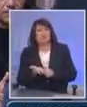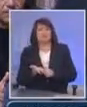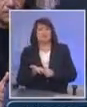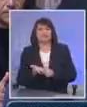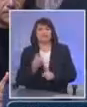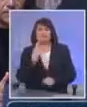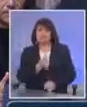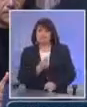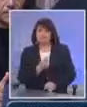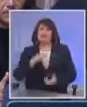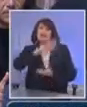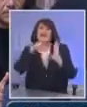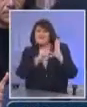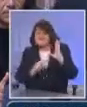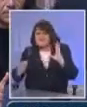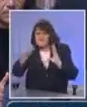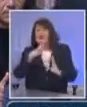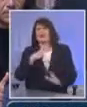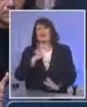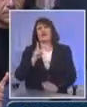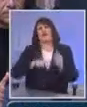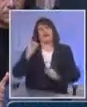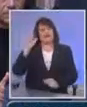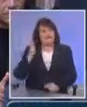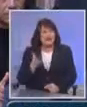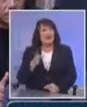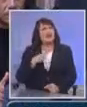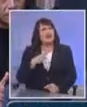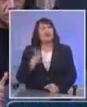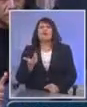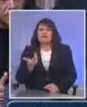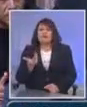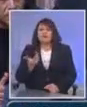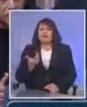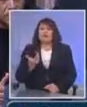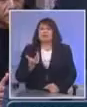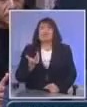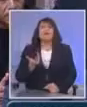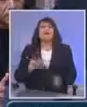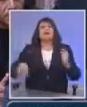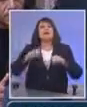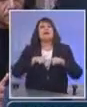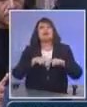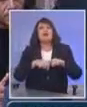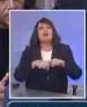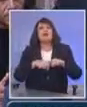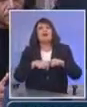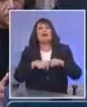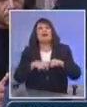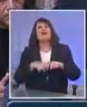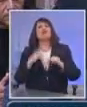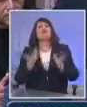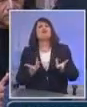στην υπηρεσία της παγκοσμιοποίησης και θέλουν να κάνουν τον ελληνικό λαό μια